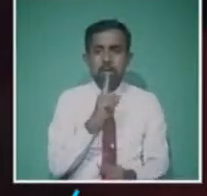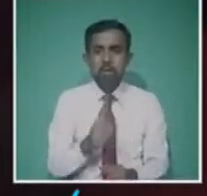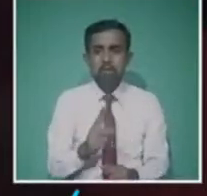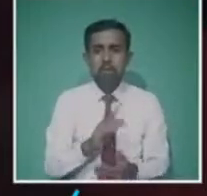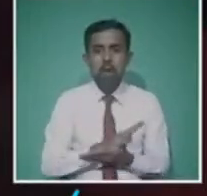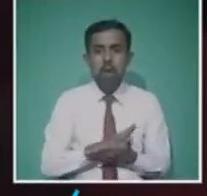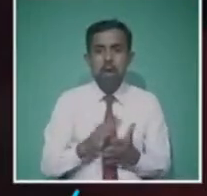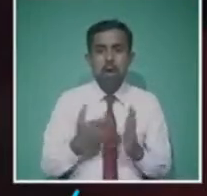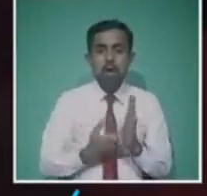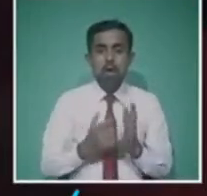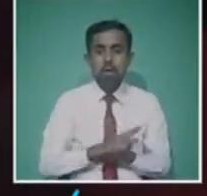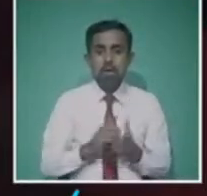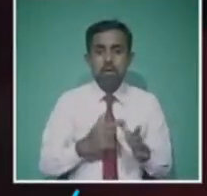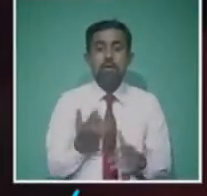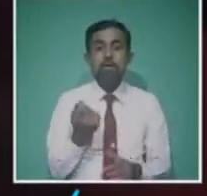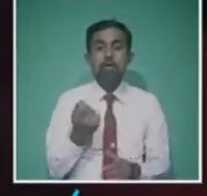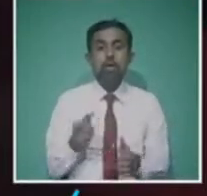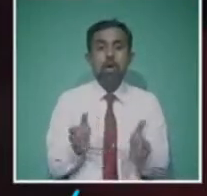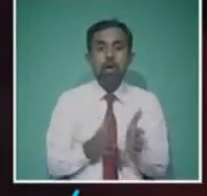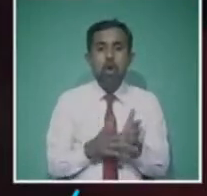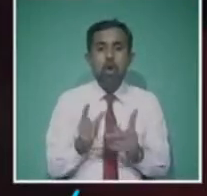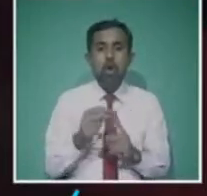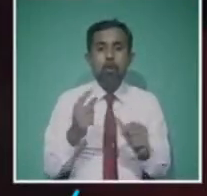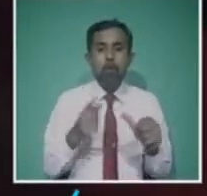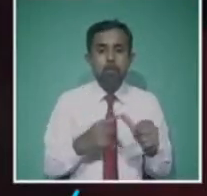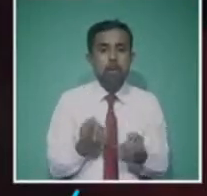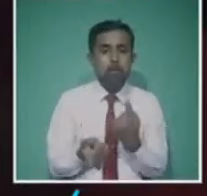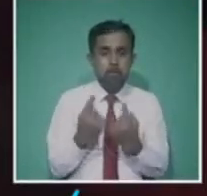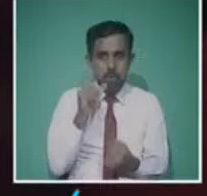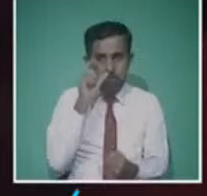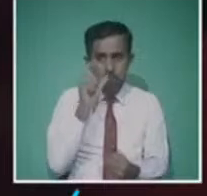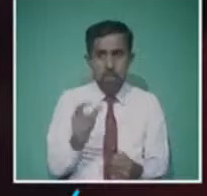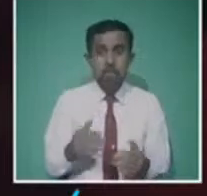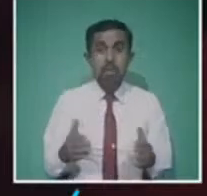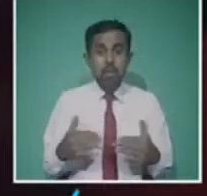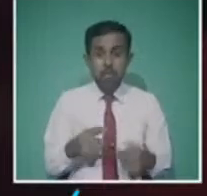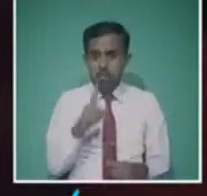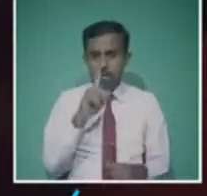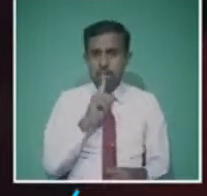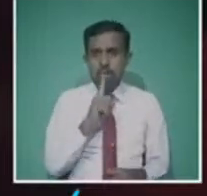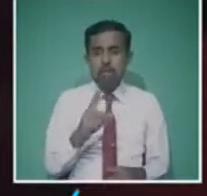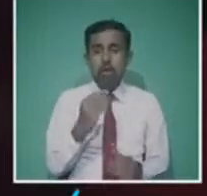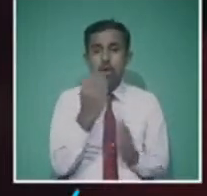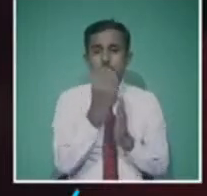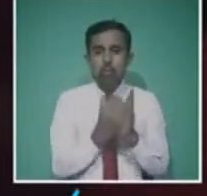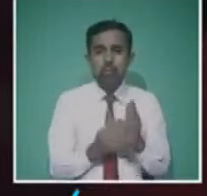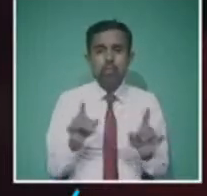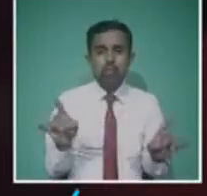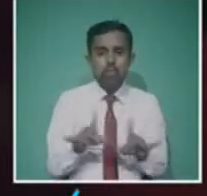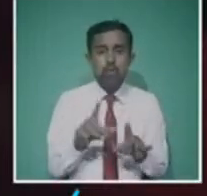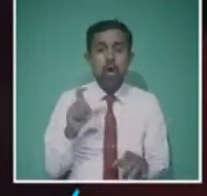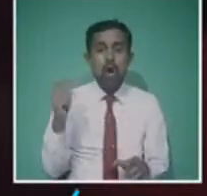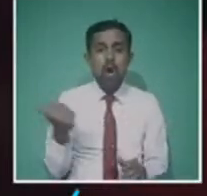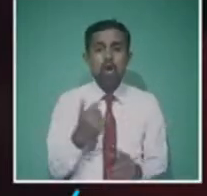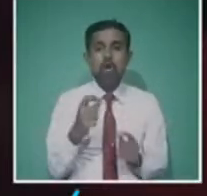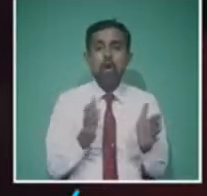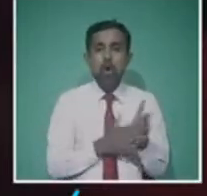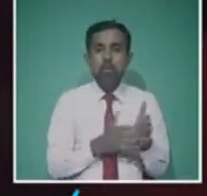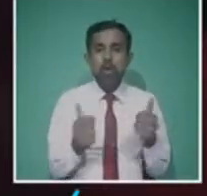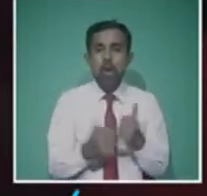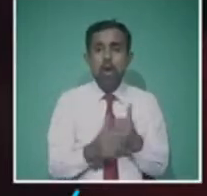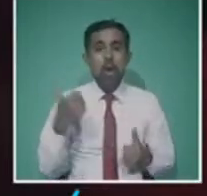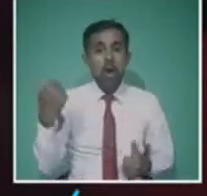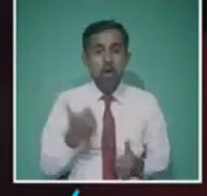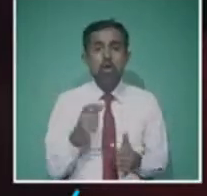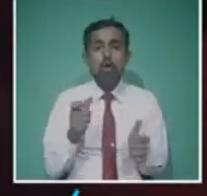කරා හර්ෂසිල්ල මන්ත්‍රීතුමාගෙන් මුදල් කාර්යක සභාවෙන් ඒක පරීක්ෂණයක් කරන්න. මම තව ඉල්ලීමක් කරා විවස්ථානු කූලව අලුතෙන් කාරක සභාව ඇති කරනකට